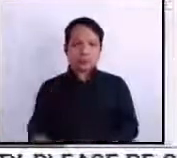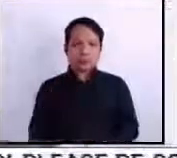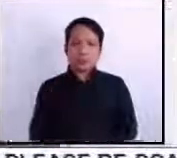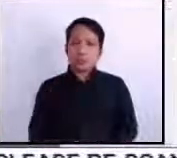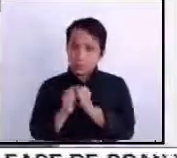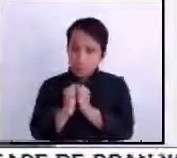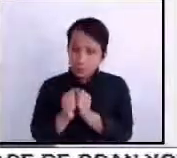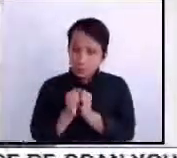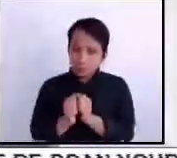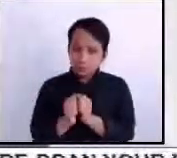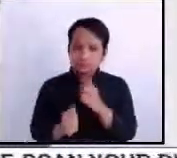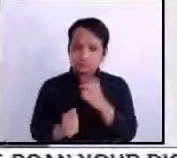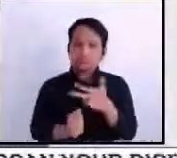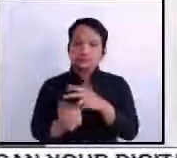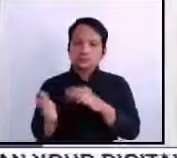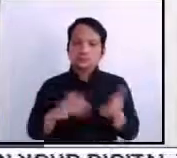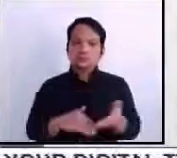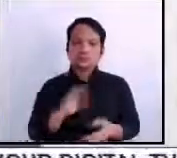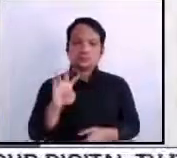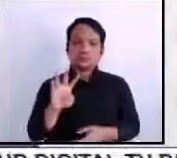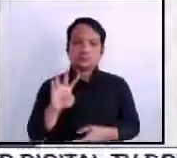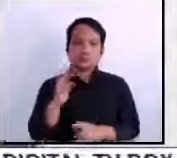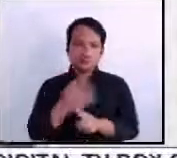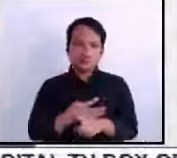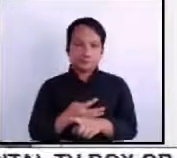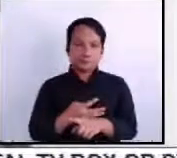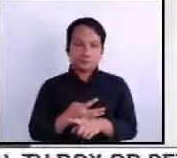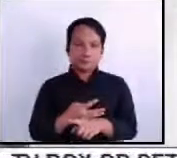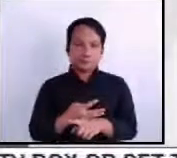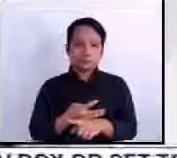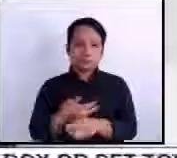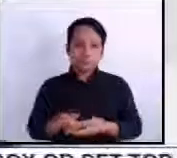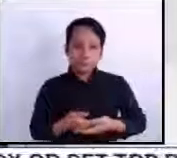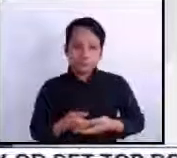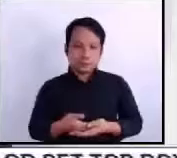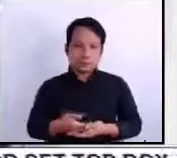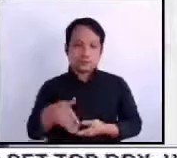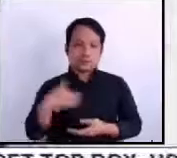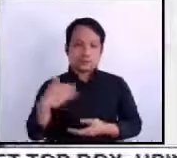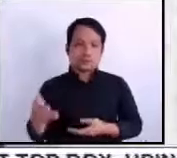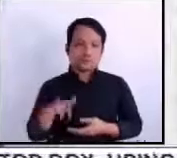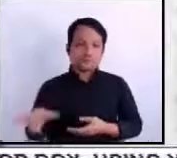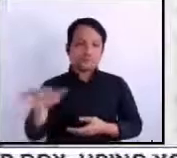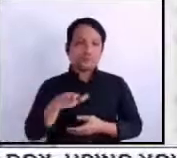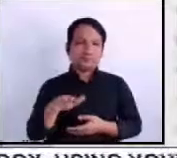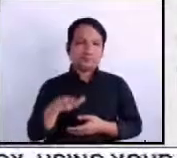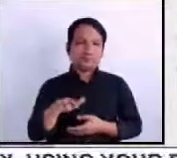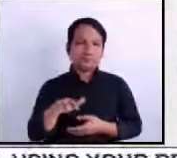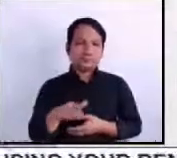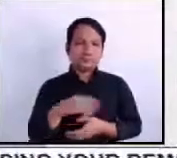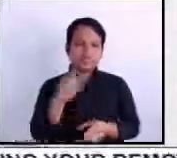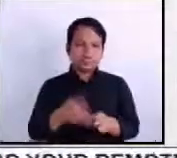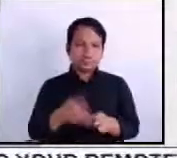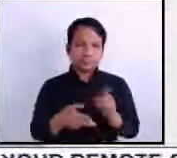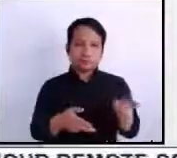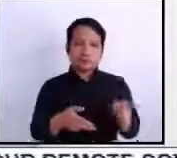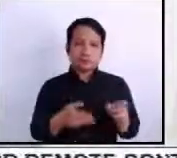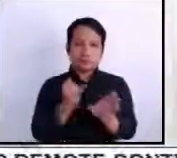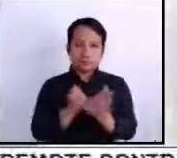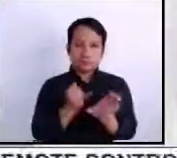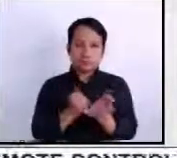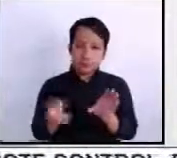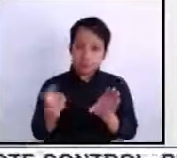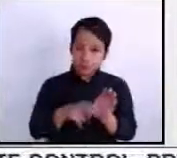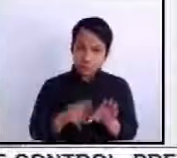tatlong nasawi ang isang apat na buwang sanggol na lalaki. Ayon sa mga otoridad, inarkila ng mga biktima ang jeep para sa kanilang